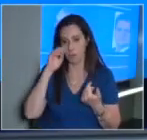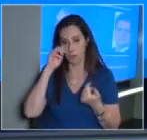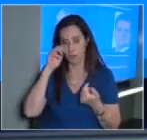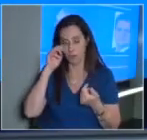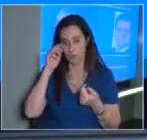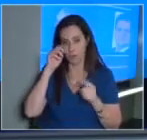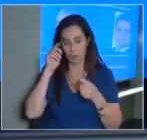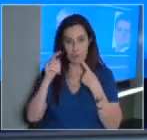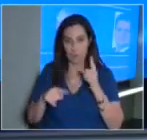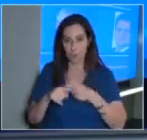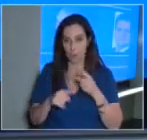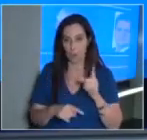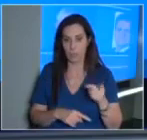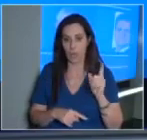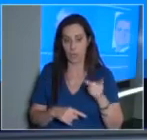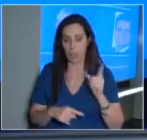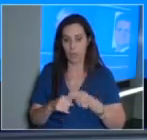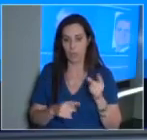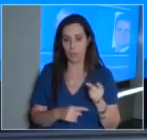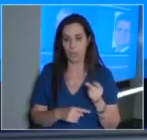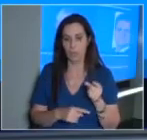אבל אני צריך לדייק, את צריכה לדייק